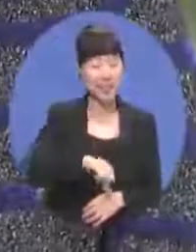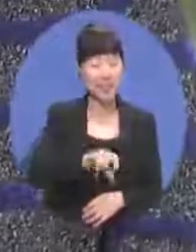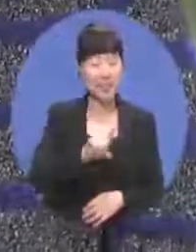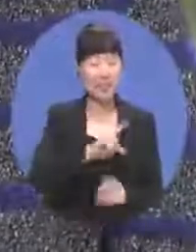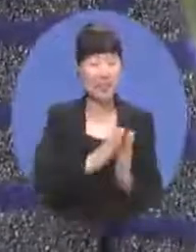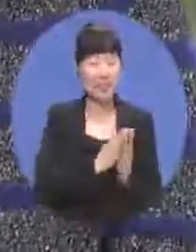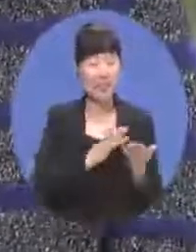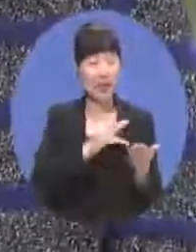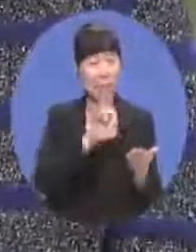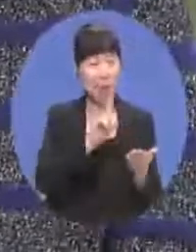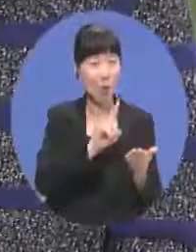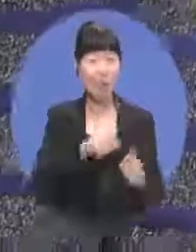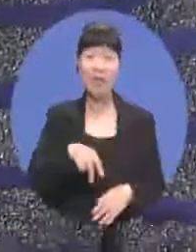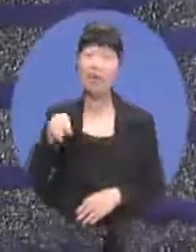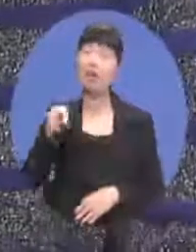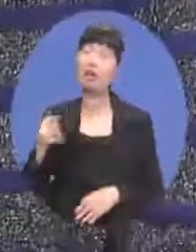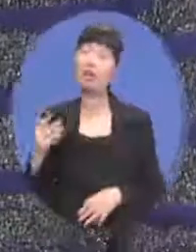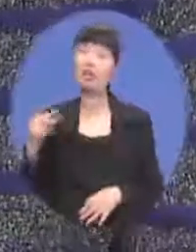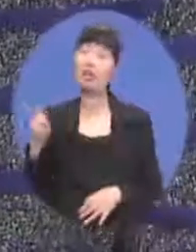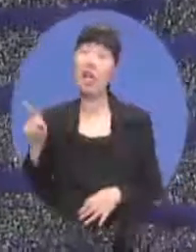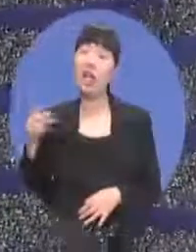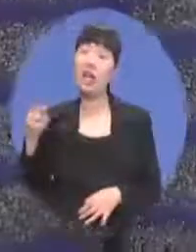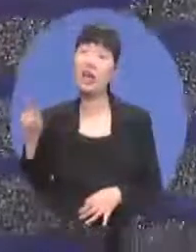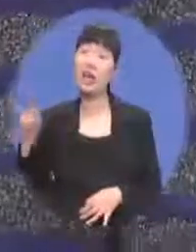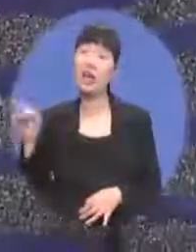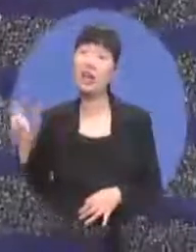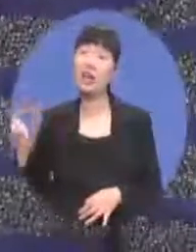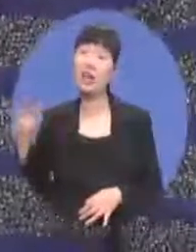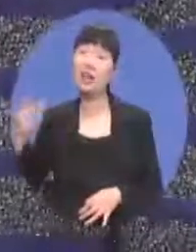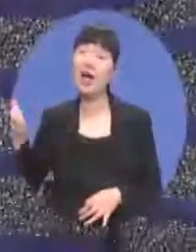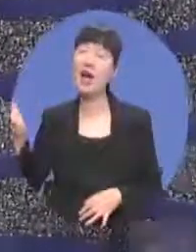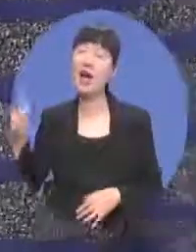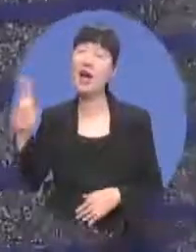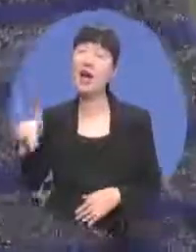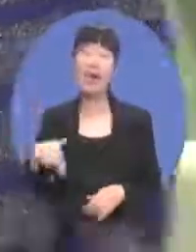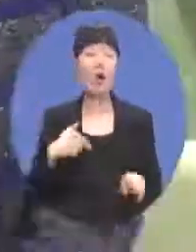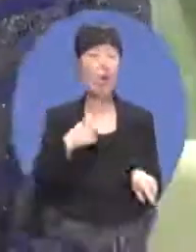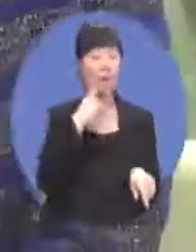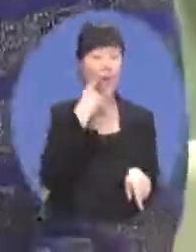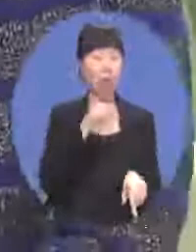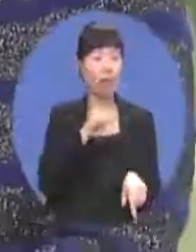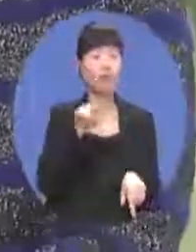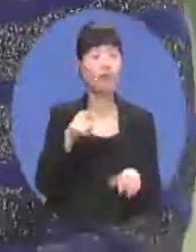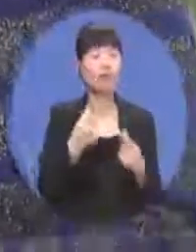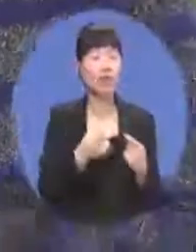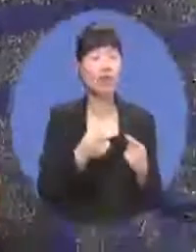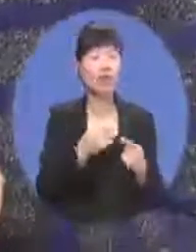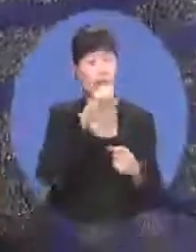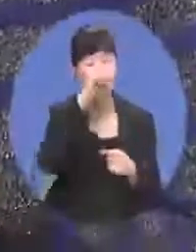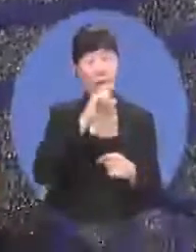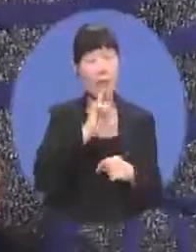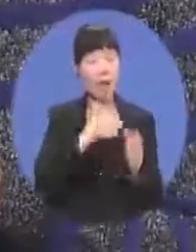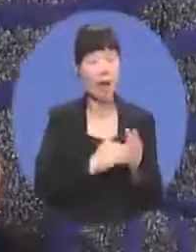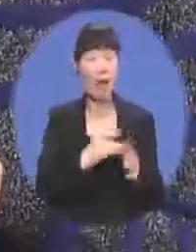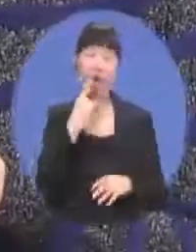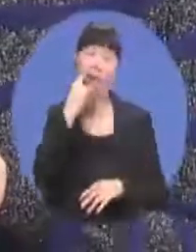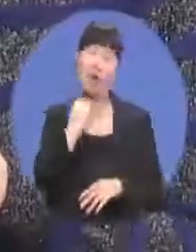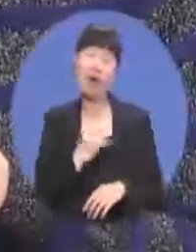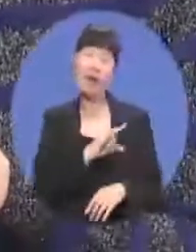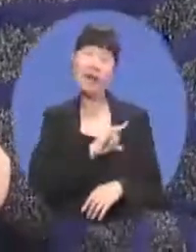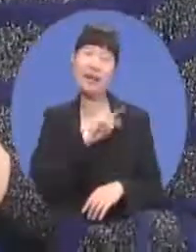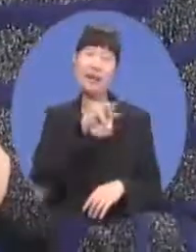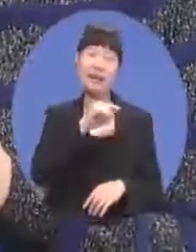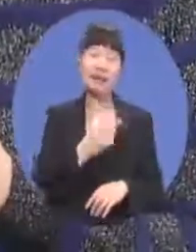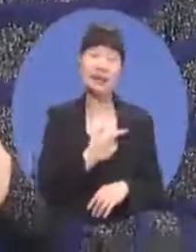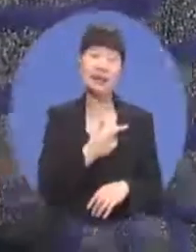읽었어? 신데렐라요. 오, 그랬구나. 엄마도 신데렐라 어렸을 때부터 진짜 좋아했는데 엄마는요